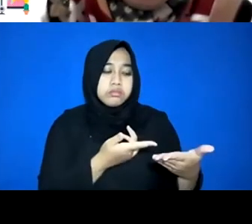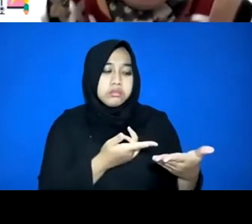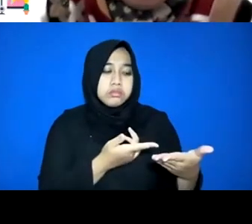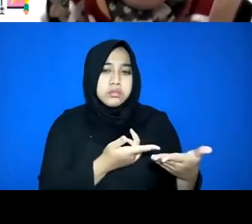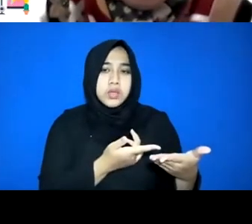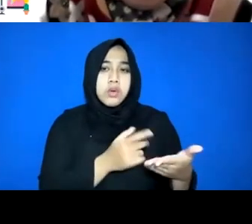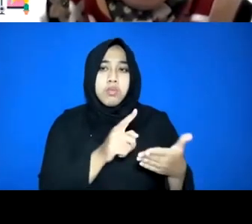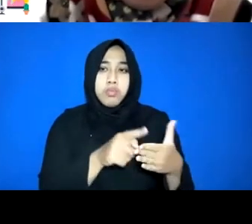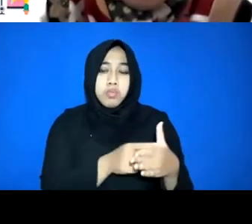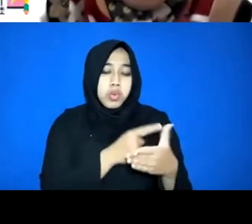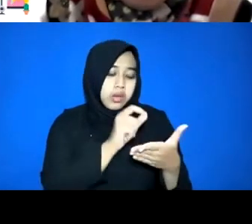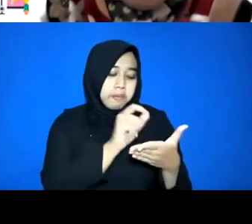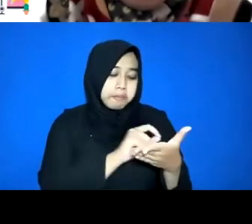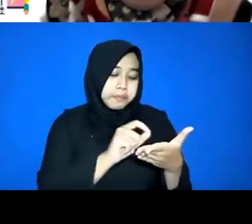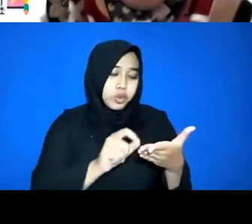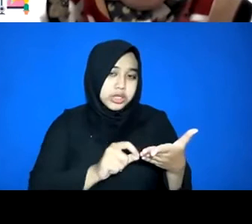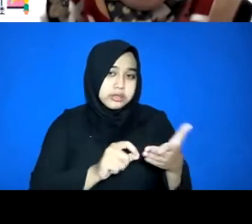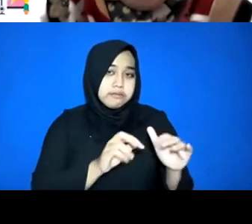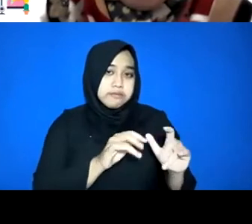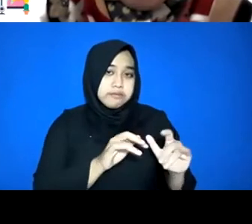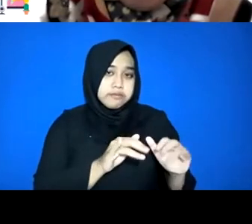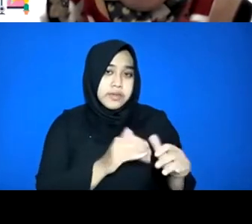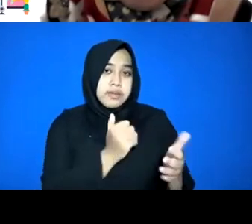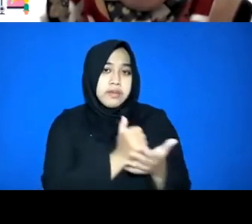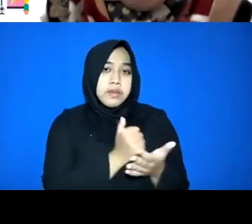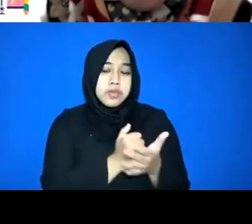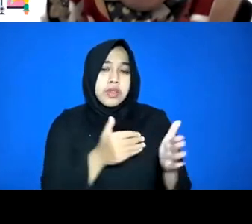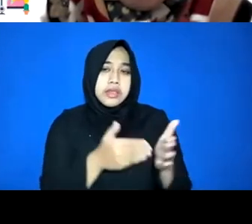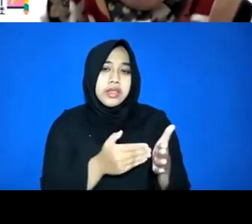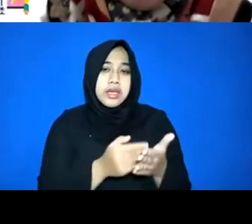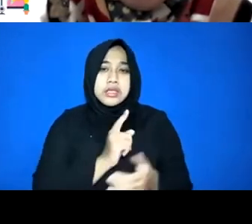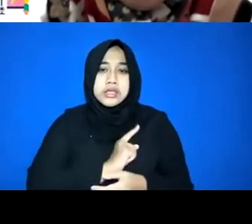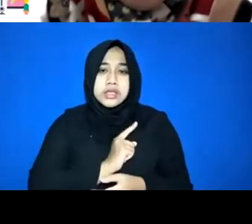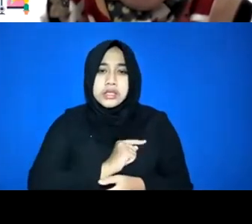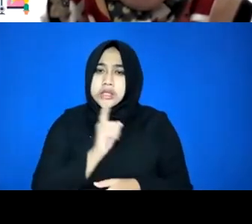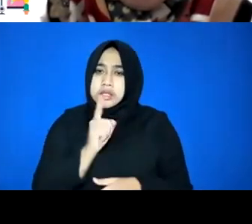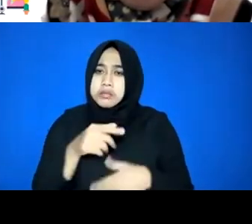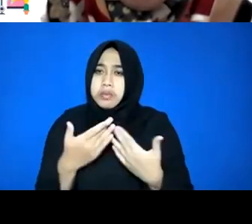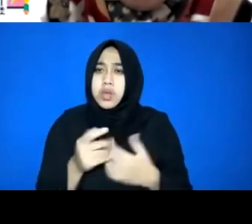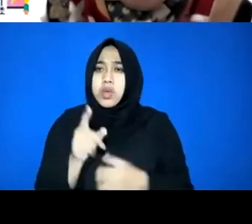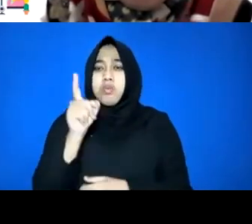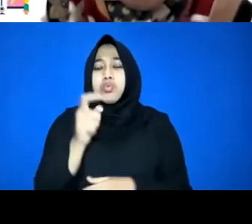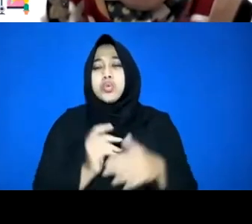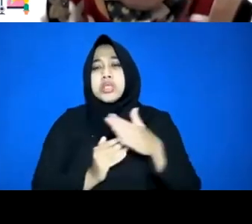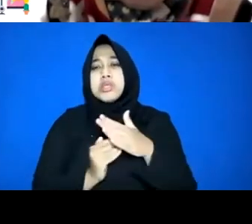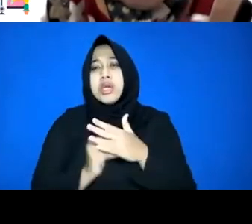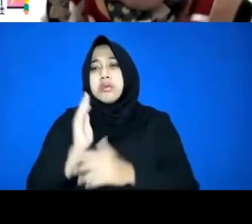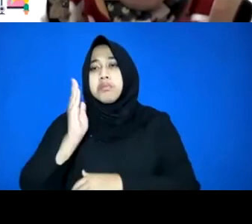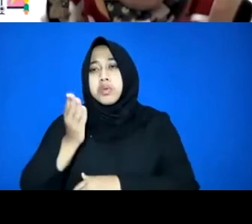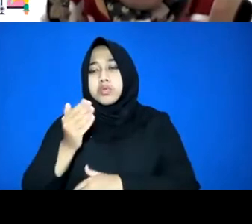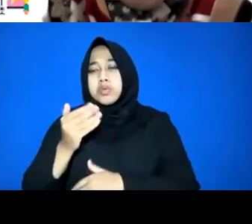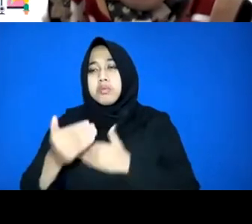mulai menulis itu menjadi tantangan tersendiri atau istirahat untuk besok bisa